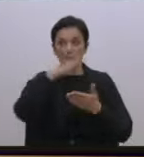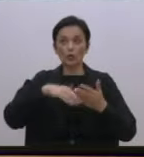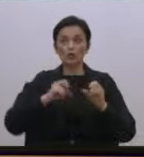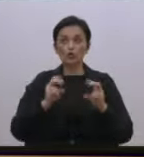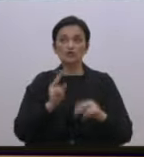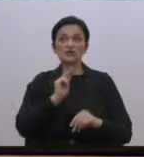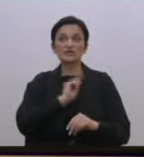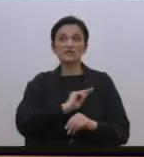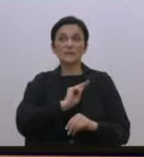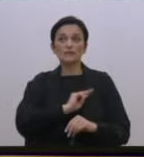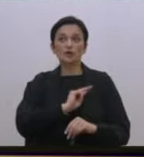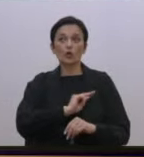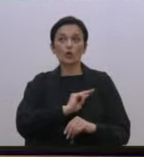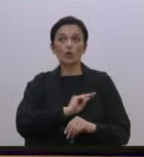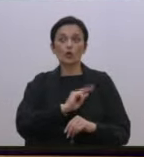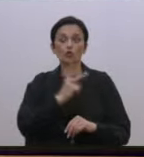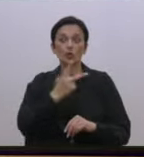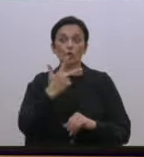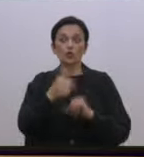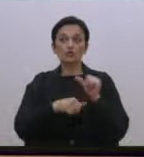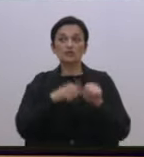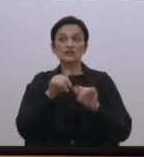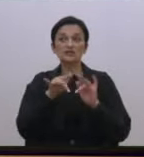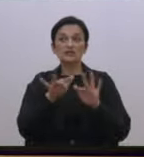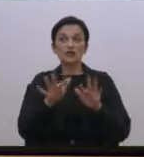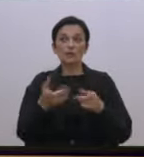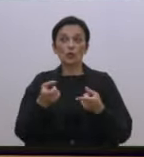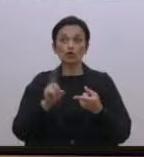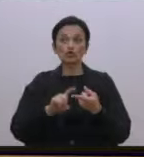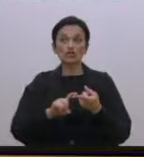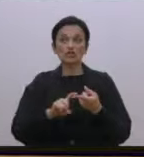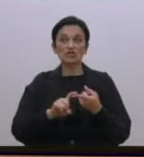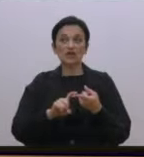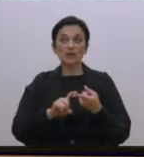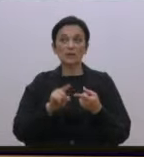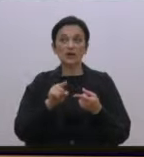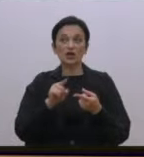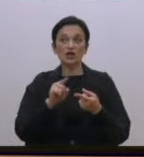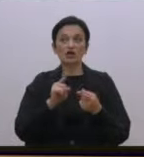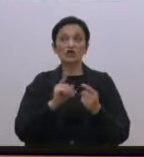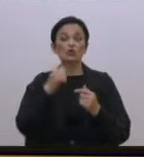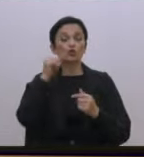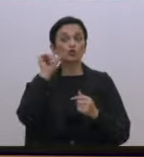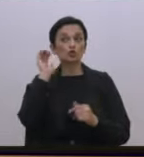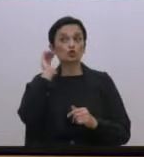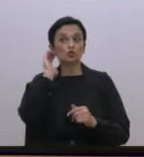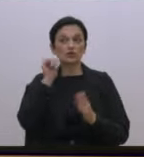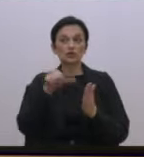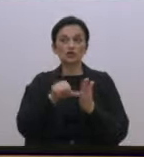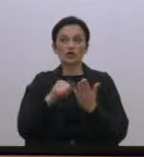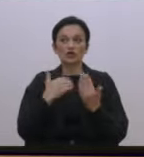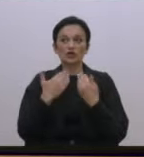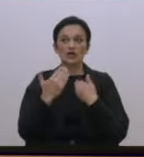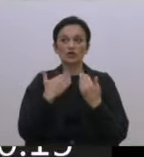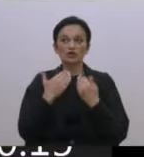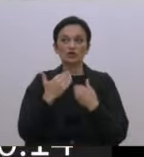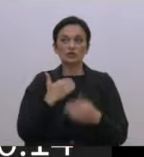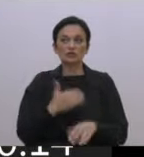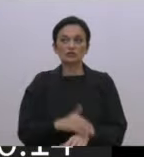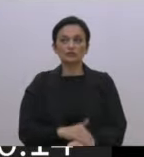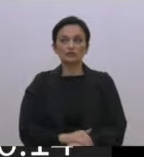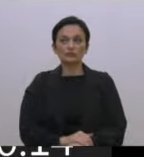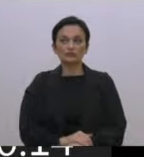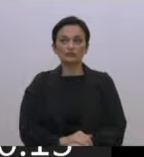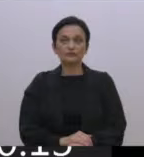პროექტი სახელმწიფო უსაფრთხოების სამსახურის 23 წლის საქმიანობის შესახებ. ამას მოყვით კენჭს, გუშინ მოვისმინეთ, ხო ჩართოთ კენჭისკის რეჟიმი.